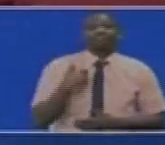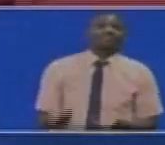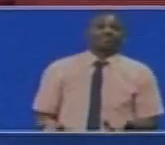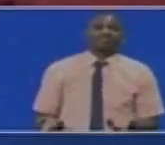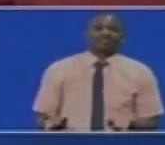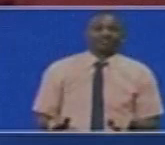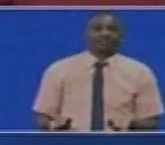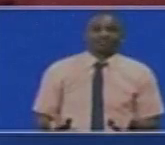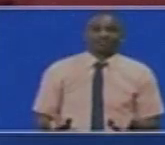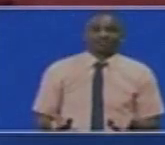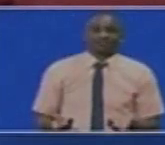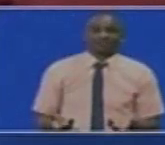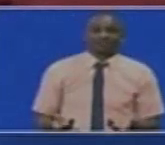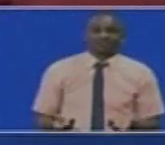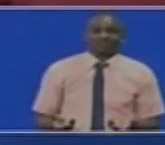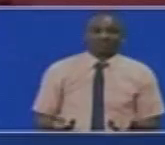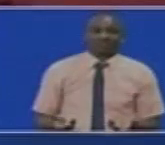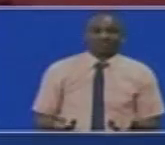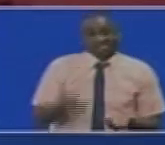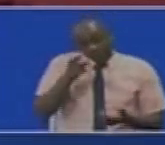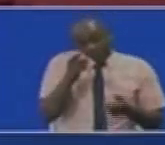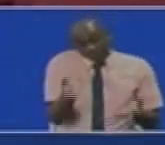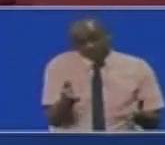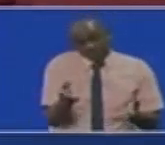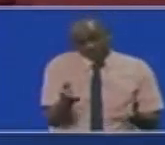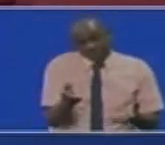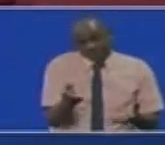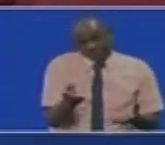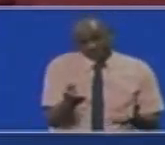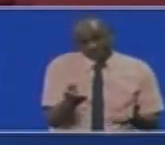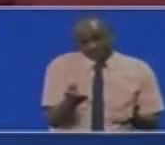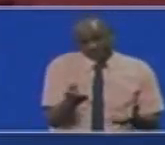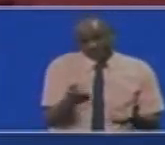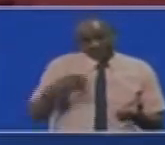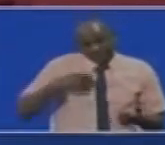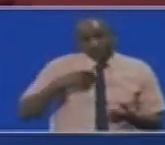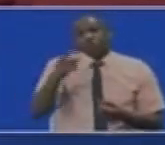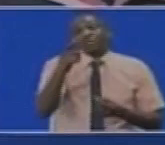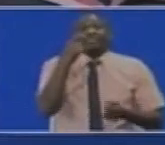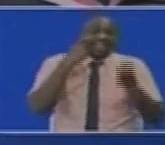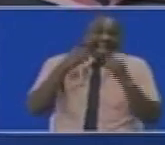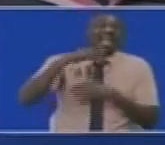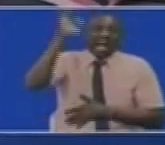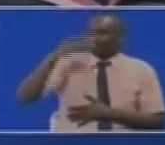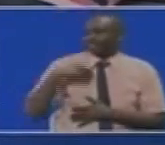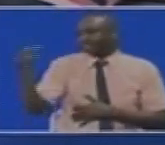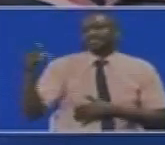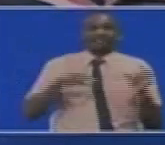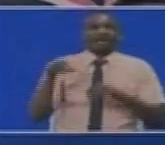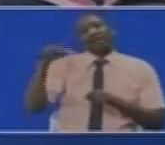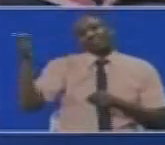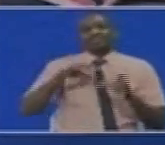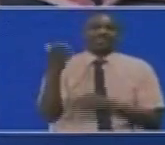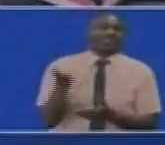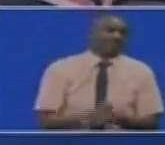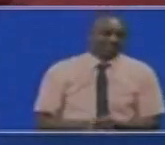Where the it's the case of the bereaved, the crying louder than the bereaved. There must be guidelines.